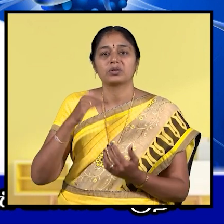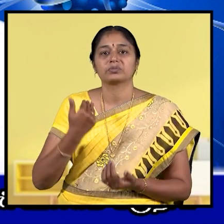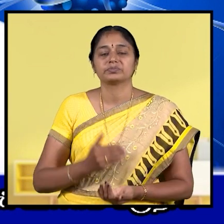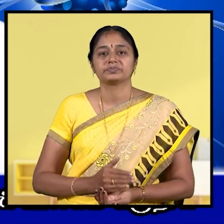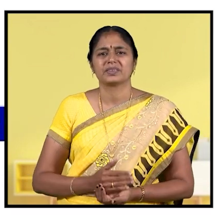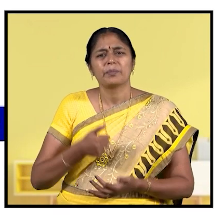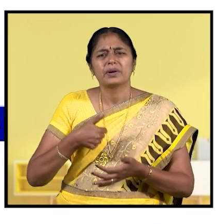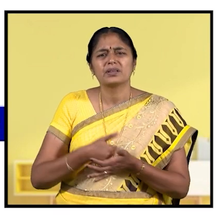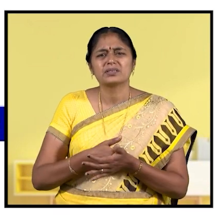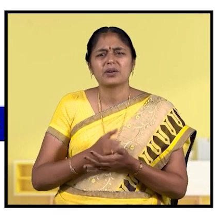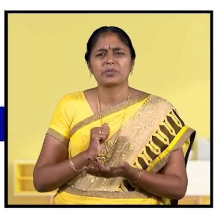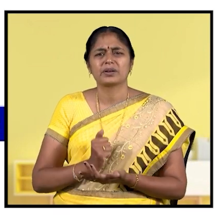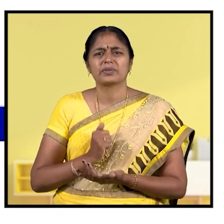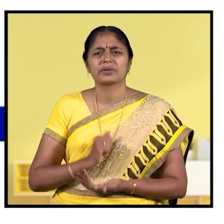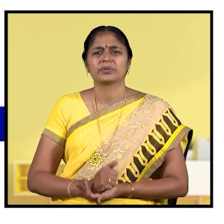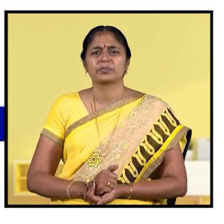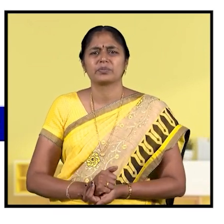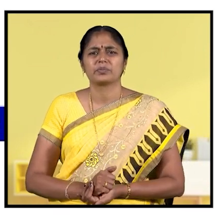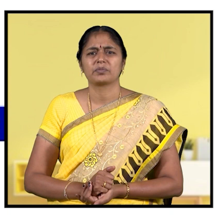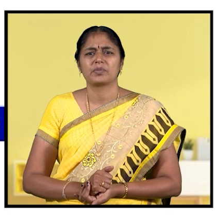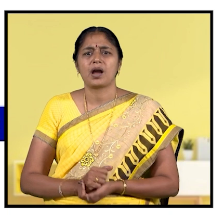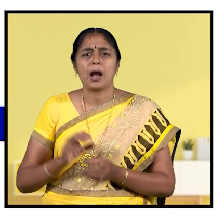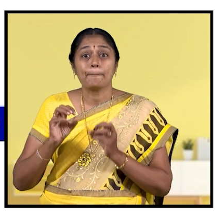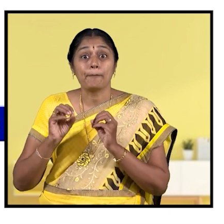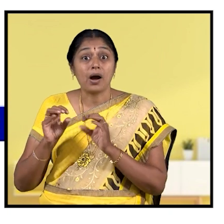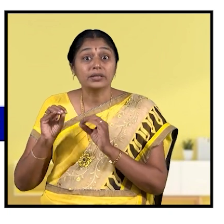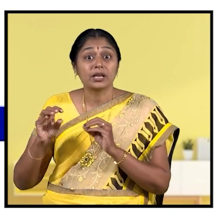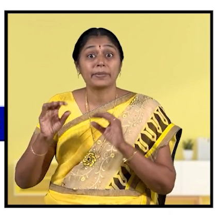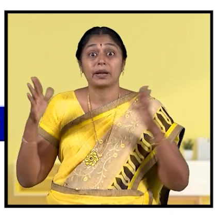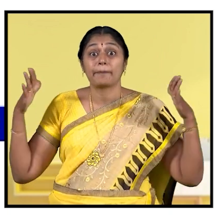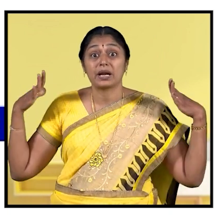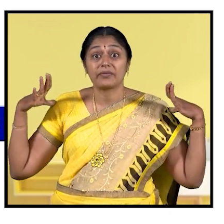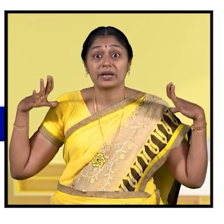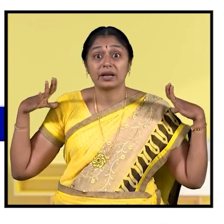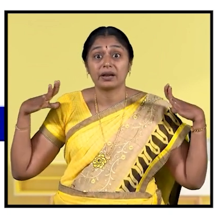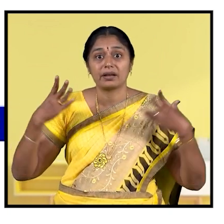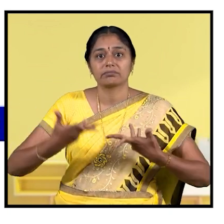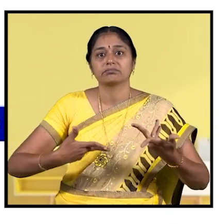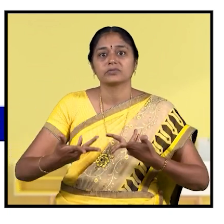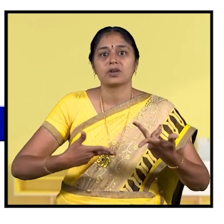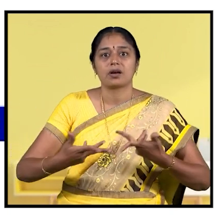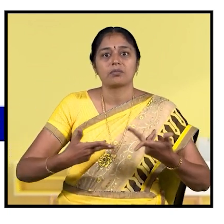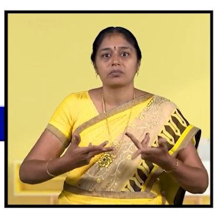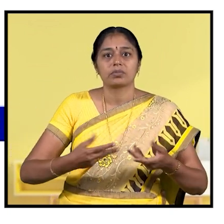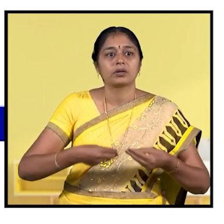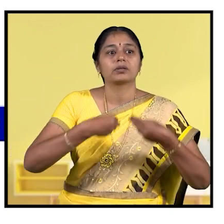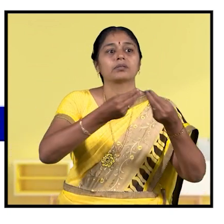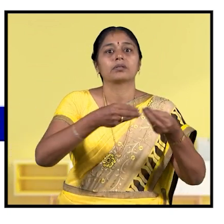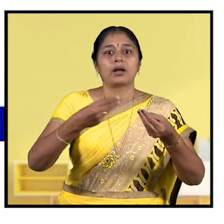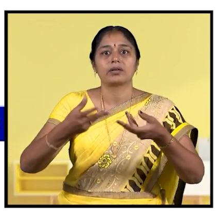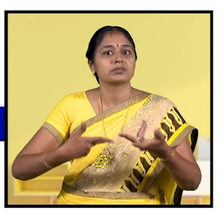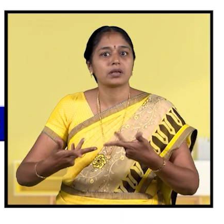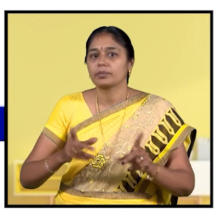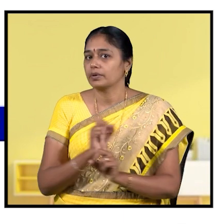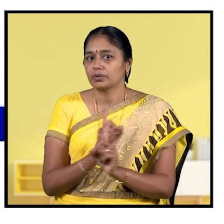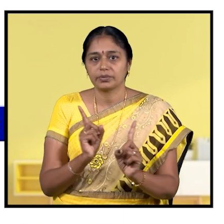பறவை காய்ச்சல் வராமல் தடுக்கணும்னா என்ன செய்யணும் அப்படின்னாக்க, பாதிக்கப்பட்ட பறவைகளை திறந்த வெளியில் வைத்து நம்ம விற்பனை செய்வதை தவிர்க்க வேண்டும். ஒரு பெரிய திறந்த வெளியில் வச்சு நம்ம பறவைகள்